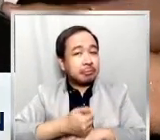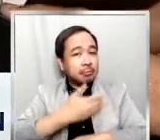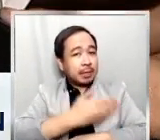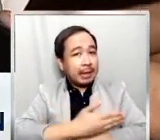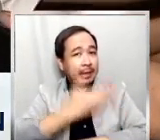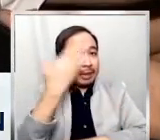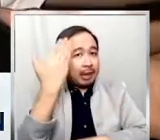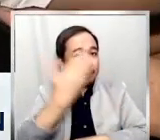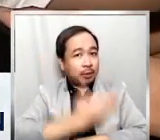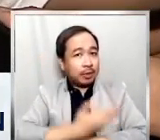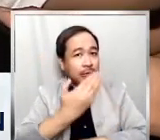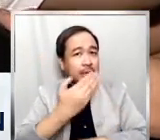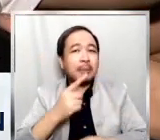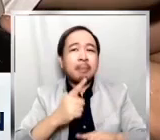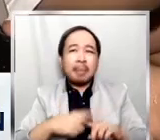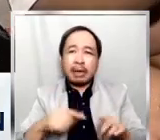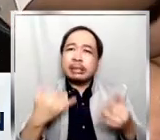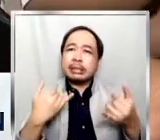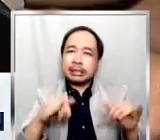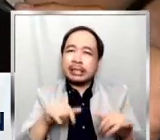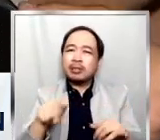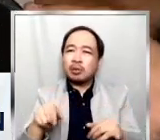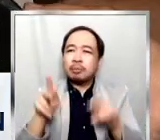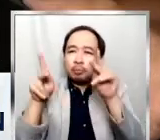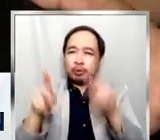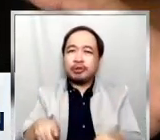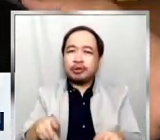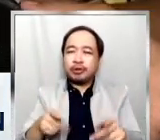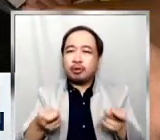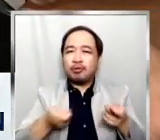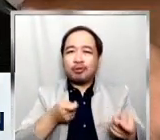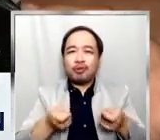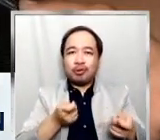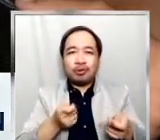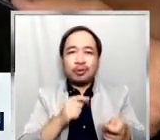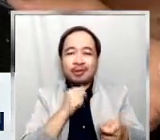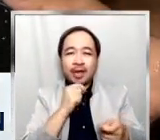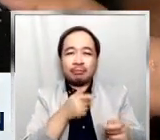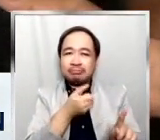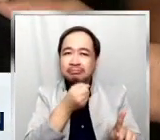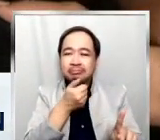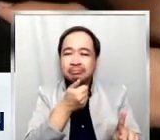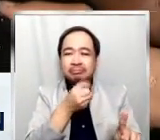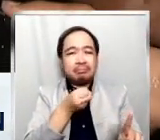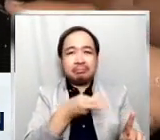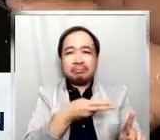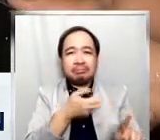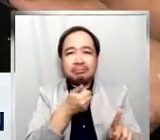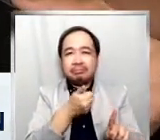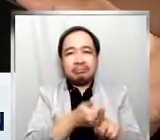po talaga yung nagpapastop. Hindi po yung ano, hindi, wala silang yung barrier talaga.